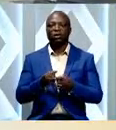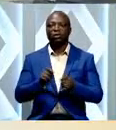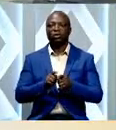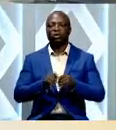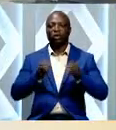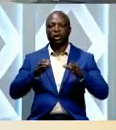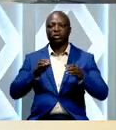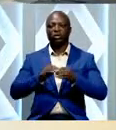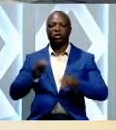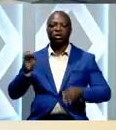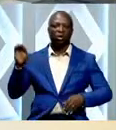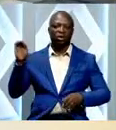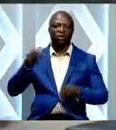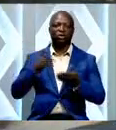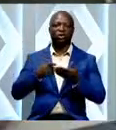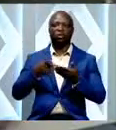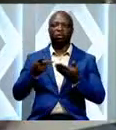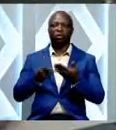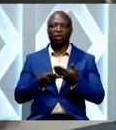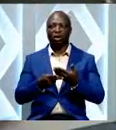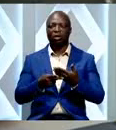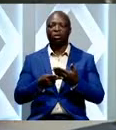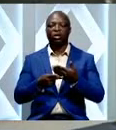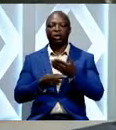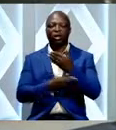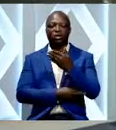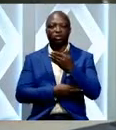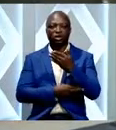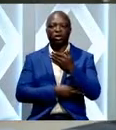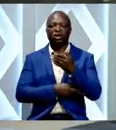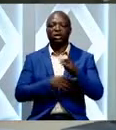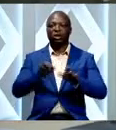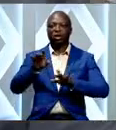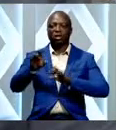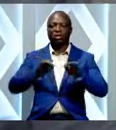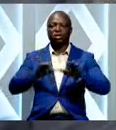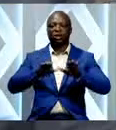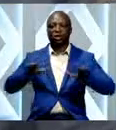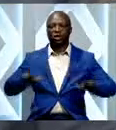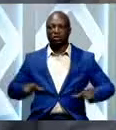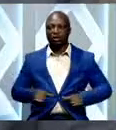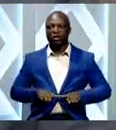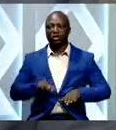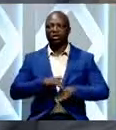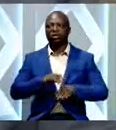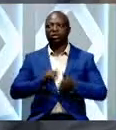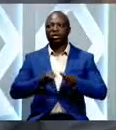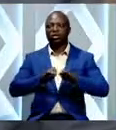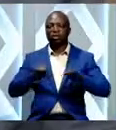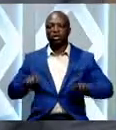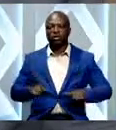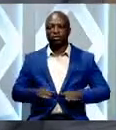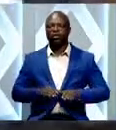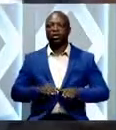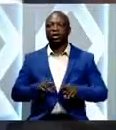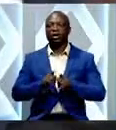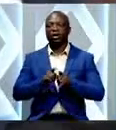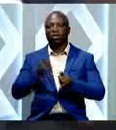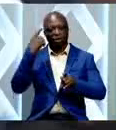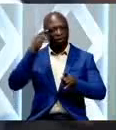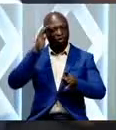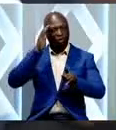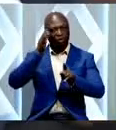l'occasion de lancer le programme Readiness Régional qui cible les collectivités territoriales de cet espace et qui a pour but de